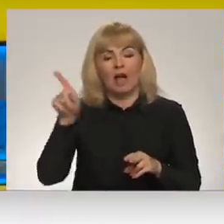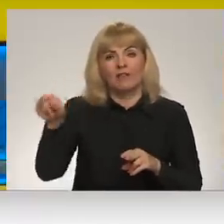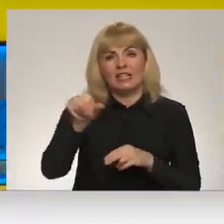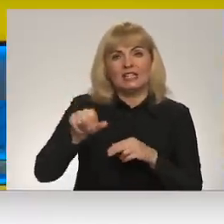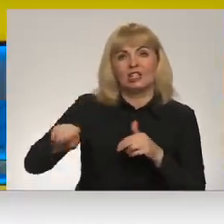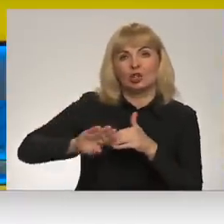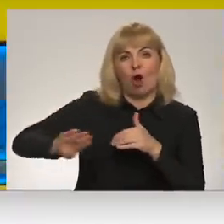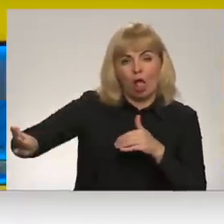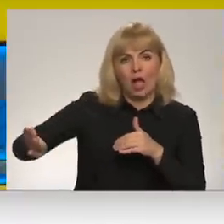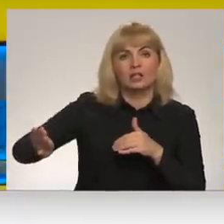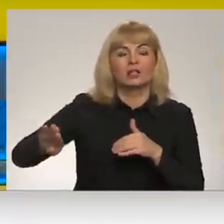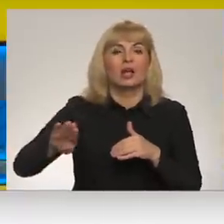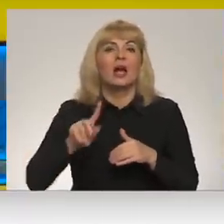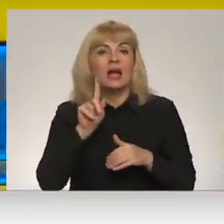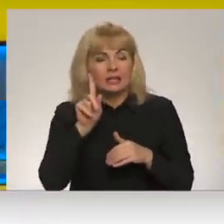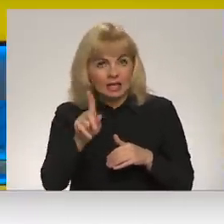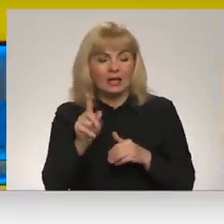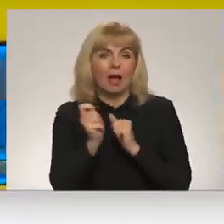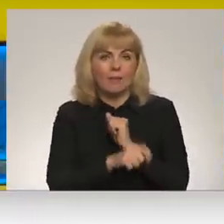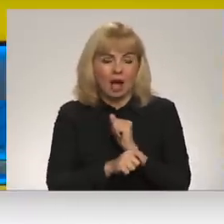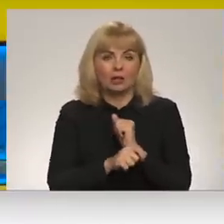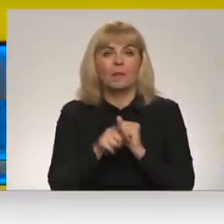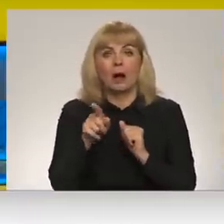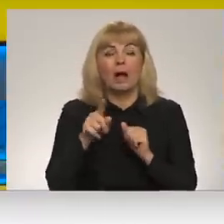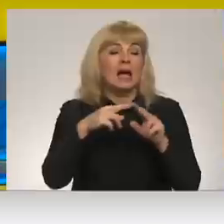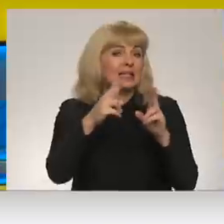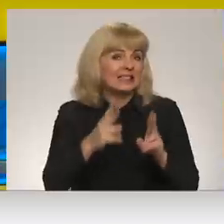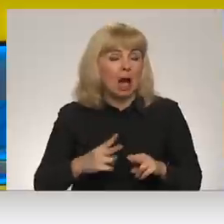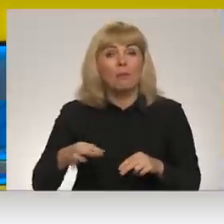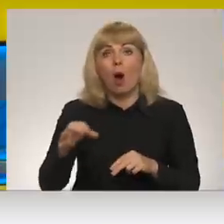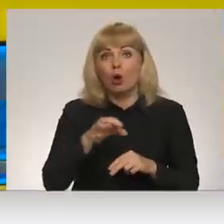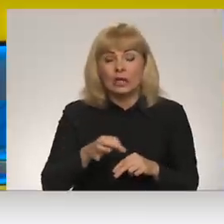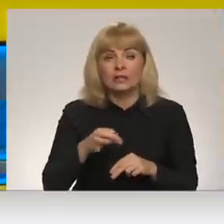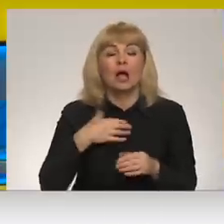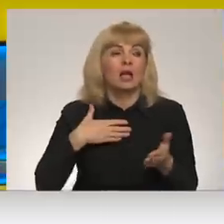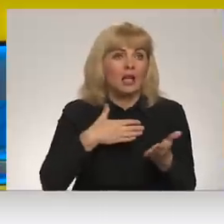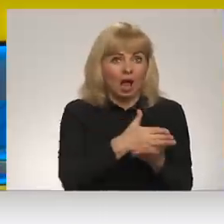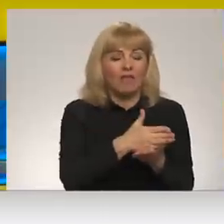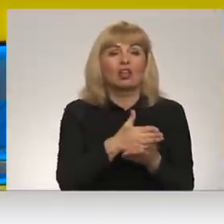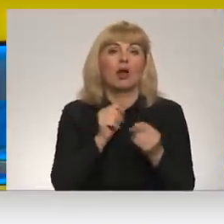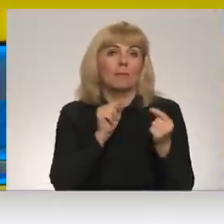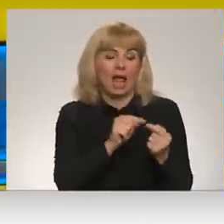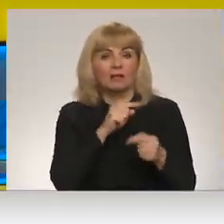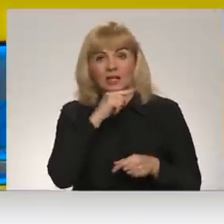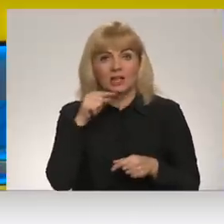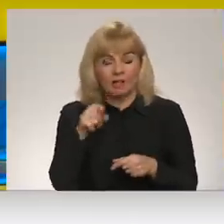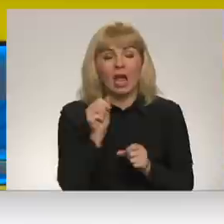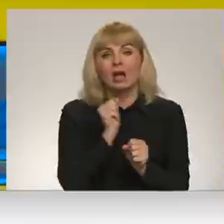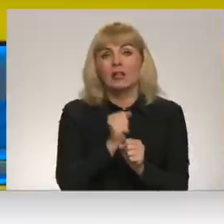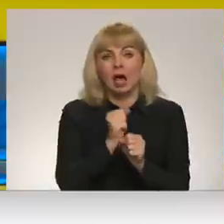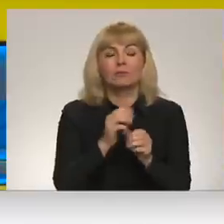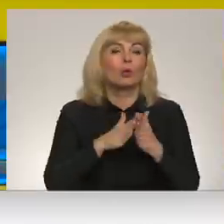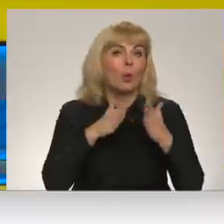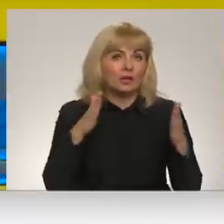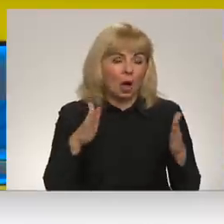kas ir pieņemti, ir vēl joprojām tikai aizberga redzamā daļa. Ir starptautiskās organizācijas, kur mums jāvēršās pret Krieviju. Tas darbs ir ļoti daudz,